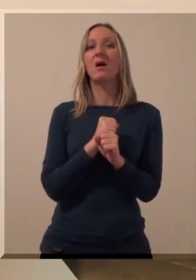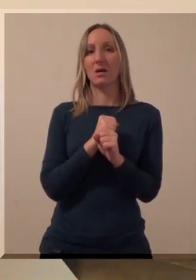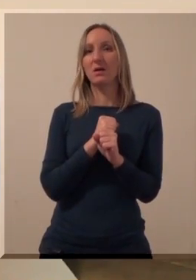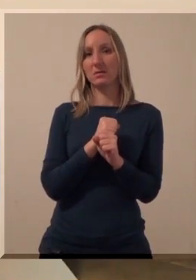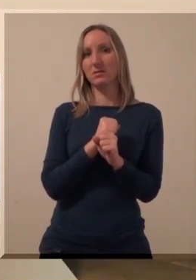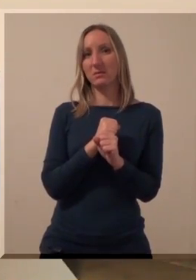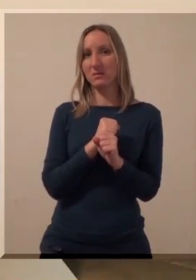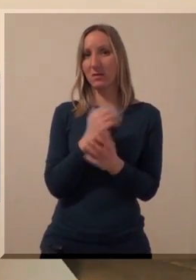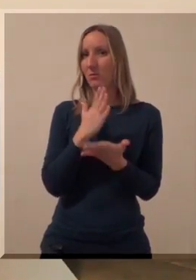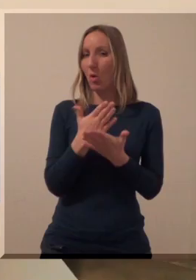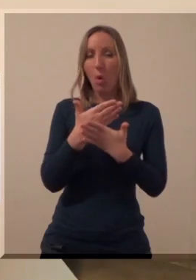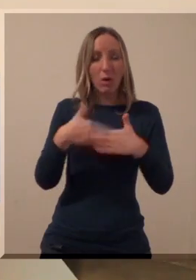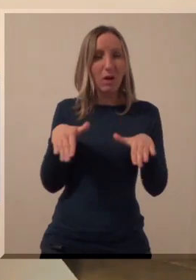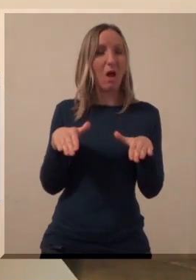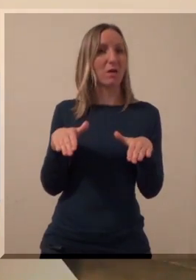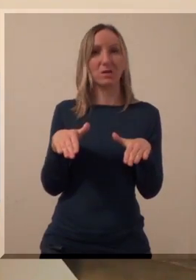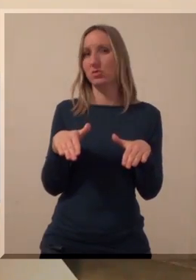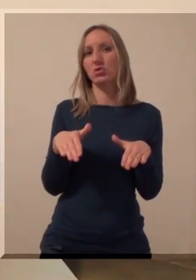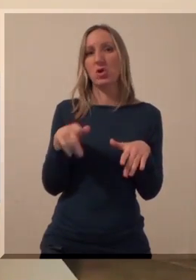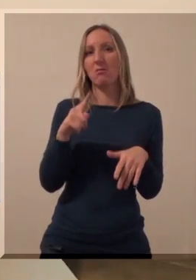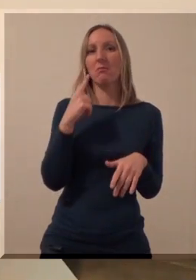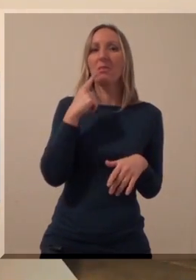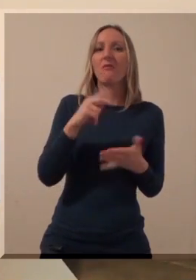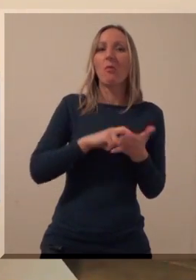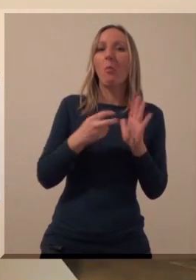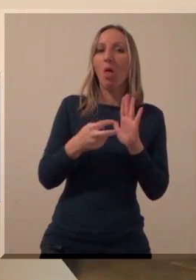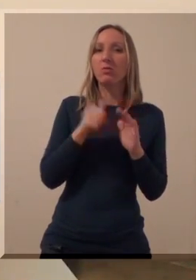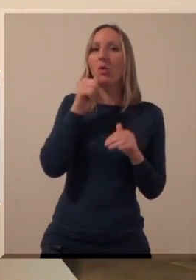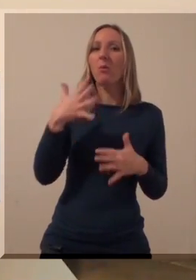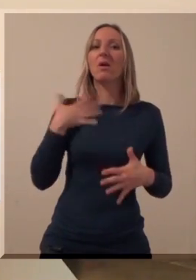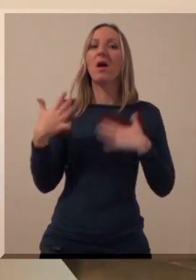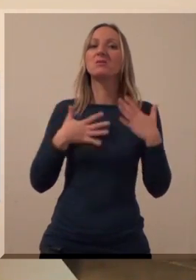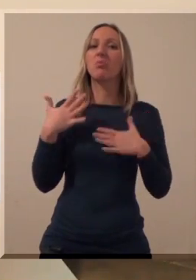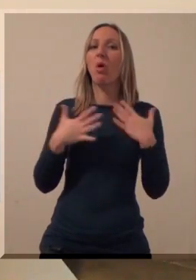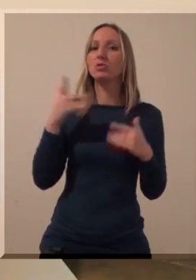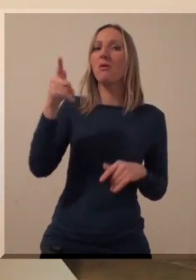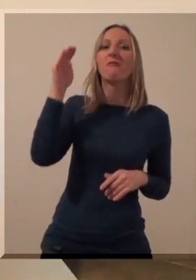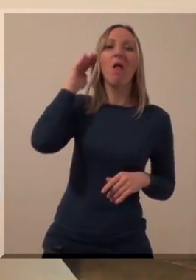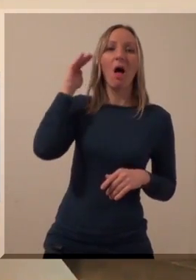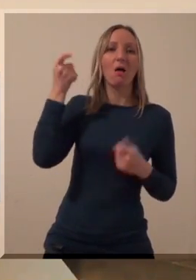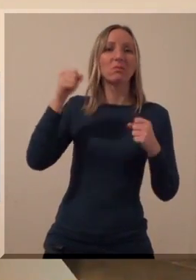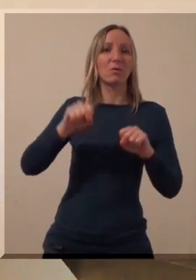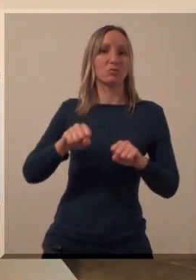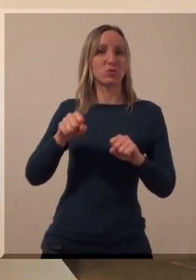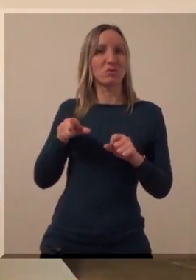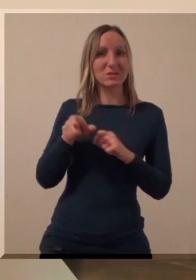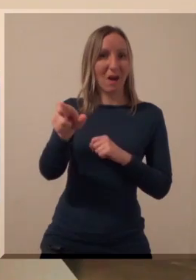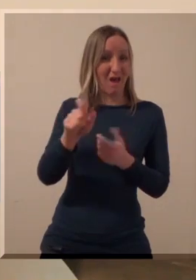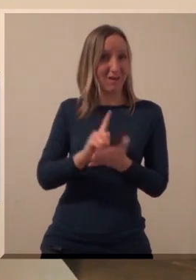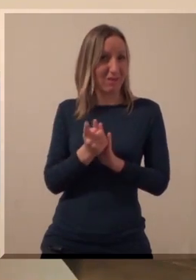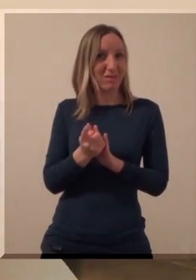je postao ograničen dnevnom politikom i raspoloženjem vladajuće